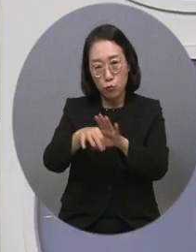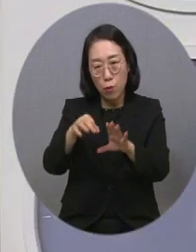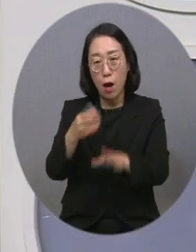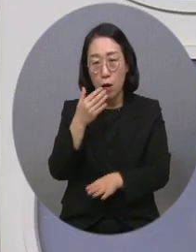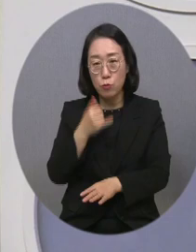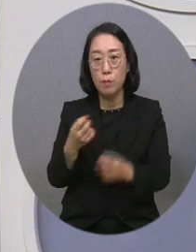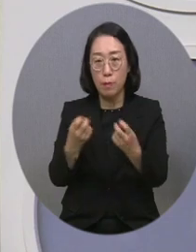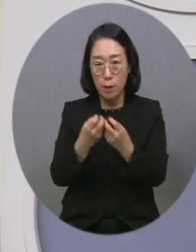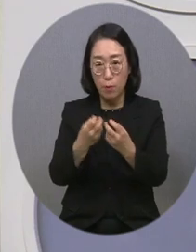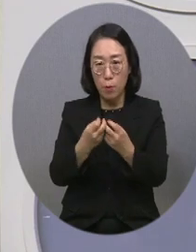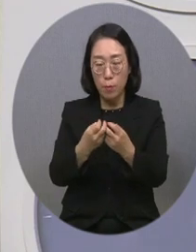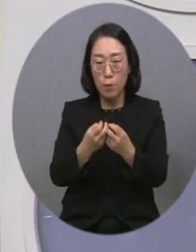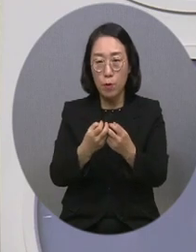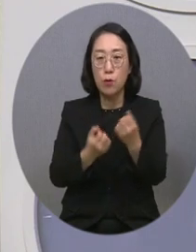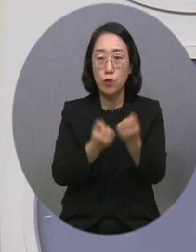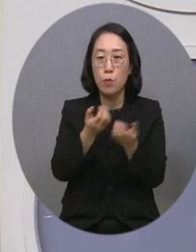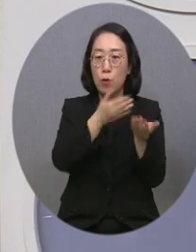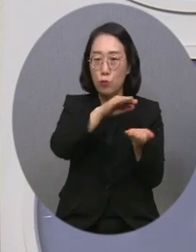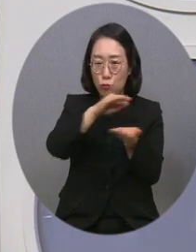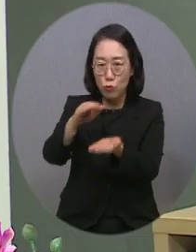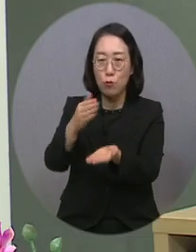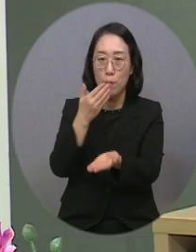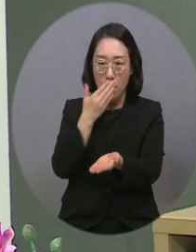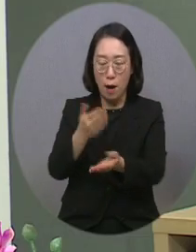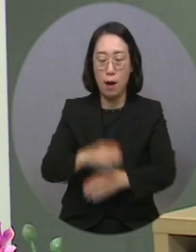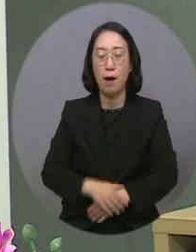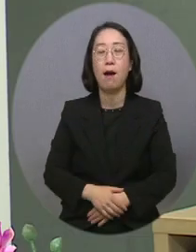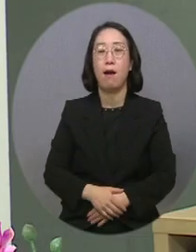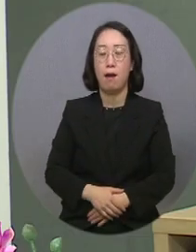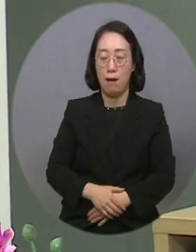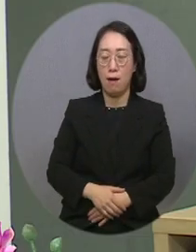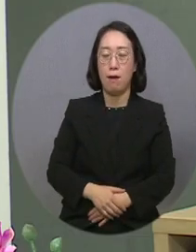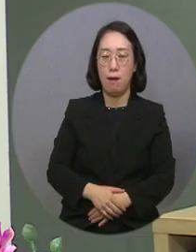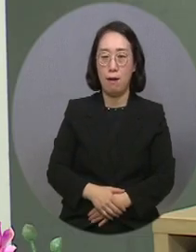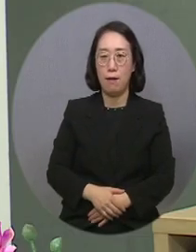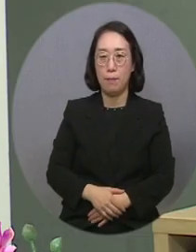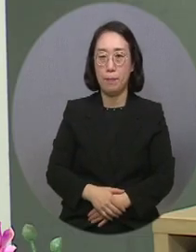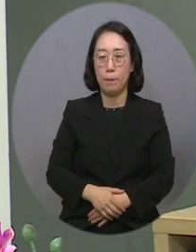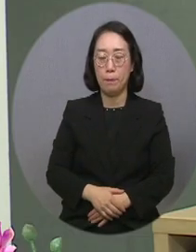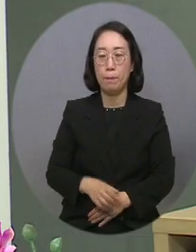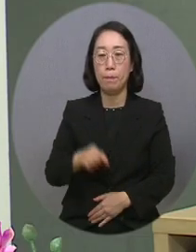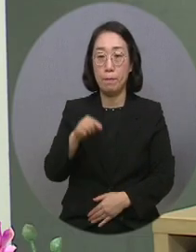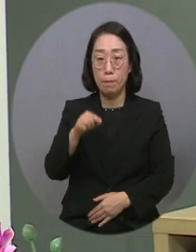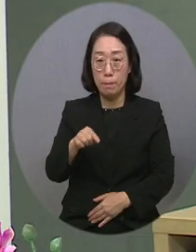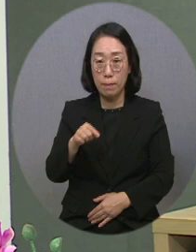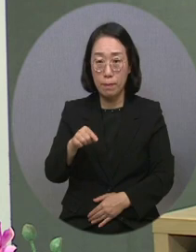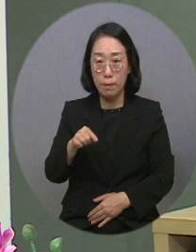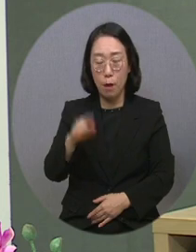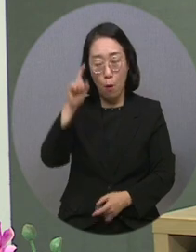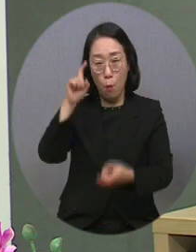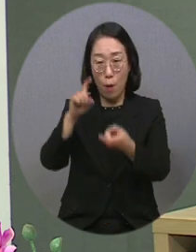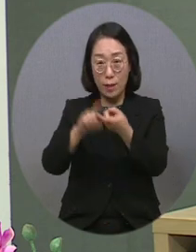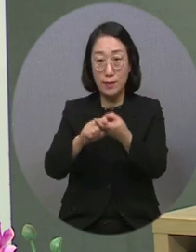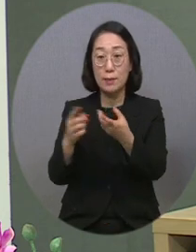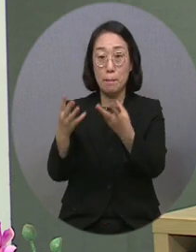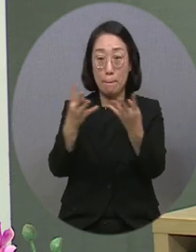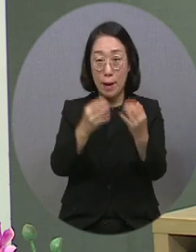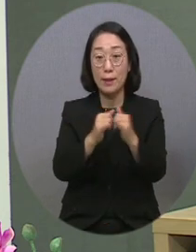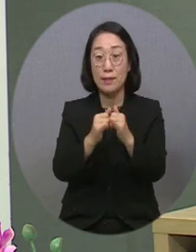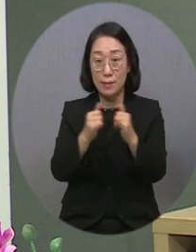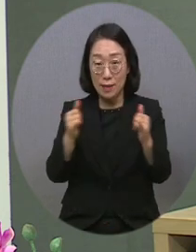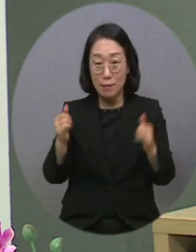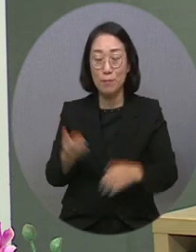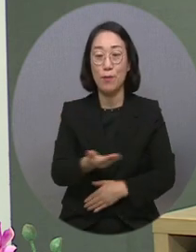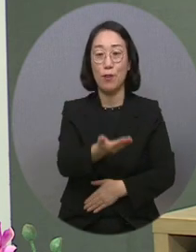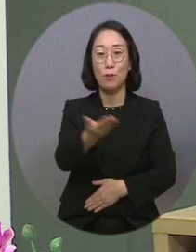해준다거나 이런 시스템은 아주 잘 되어 있습니다. 아, 그렇습니까? 네. 이 사랑의 열매에 관심이 많은